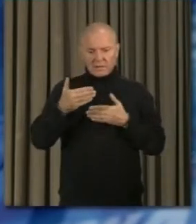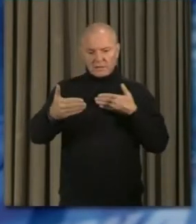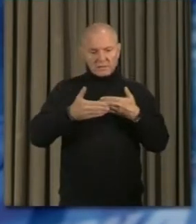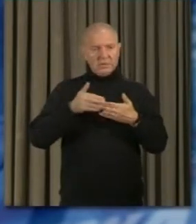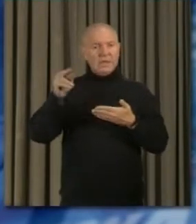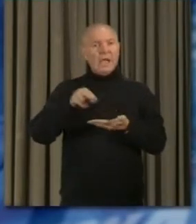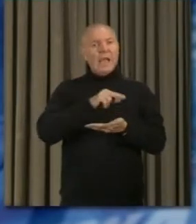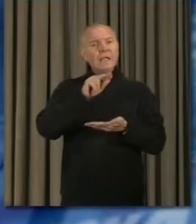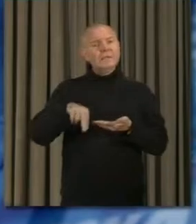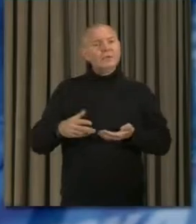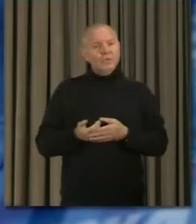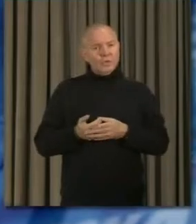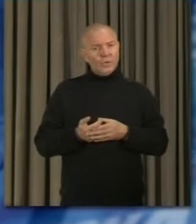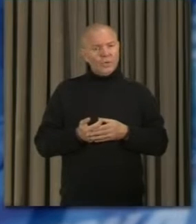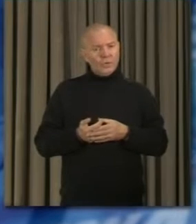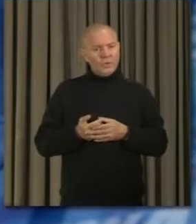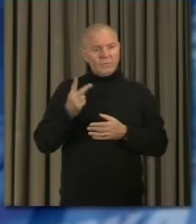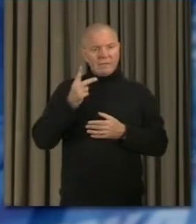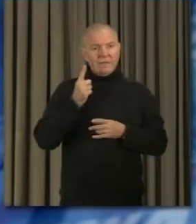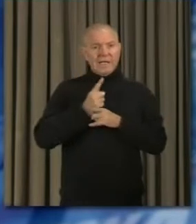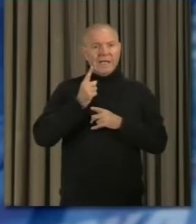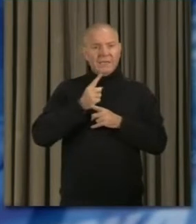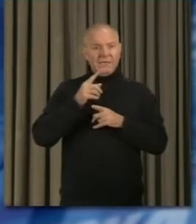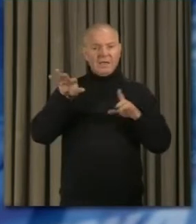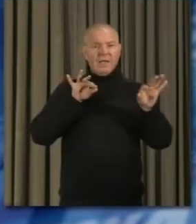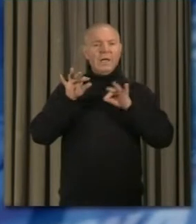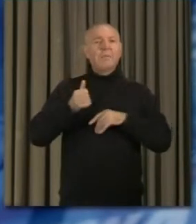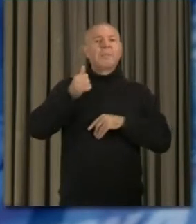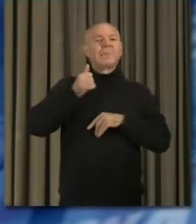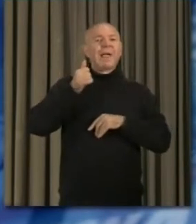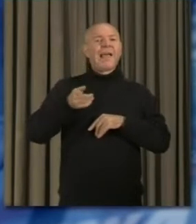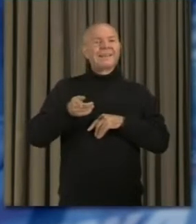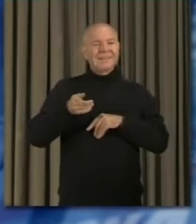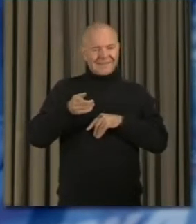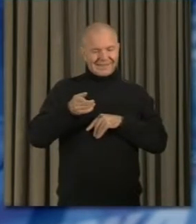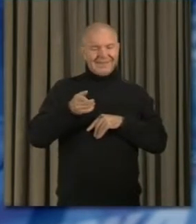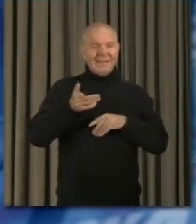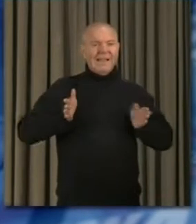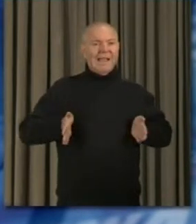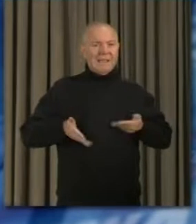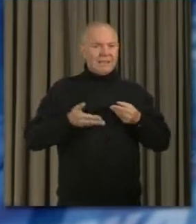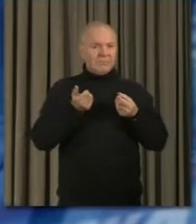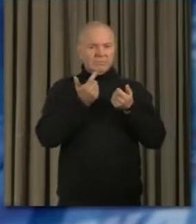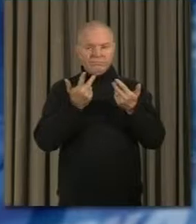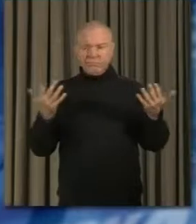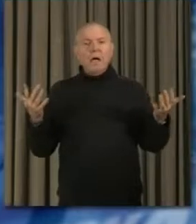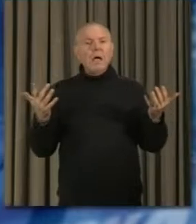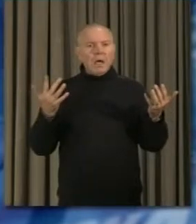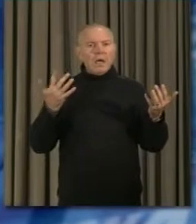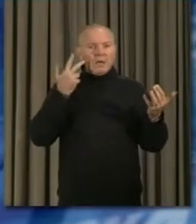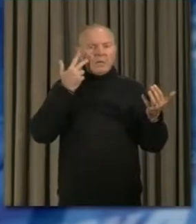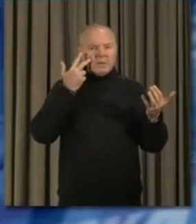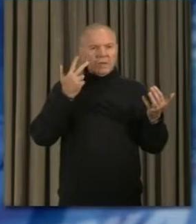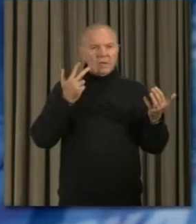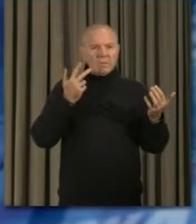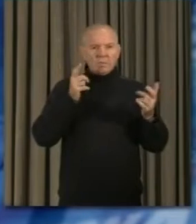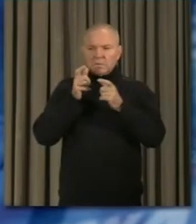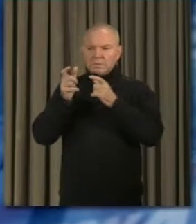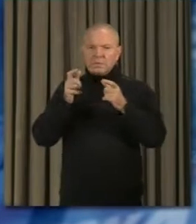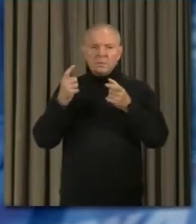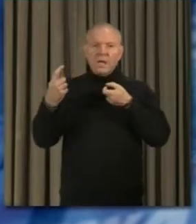Si parla di primarie con più candidati e in mezzo c'è anche l'avvio delle consultazioni con i vostri